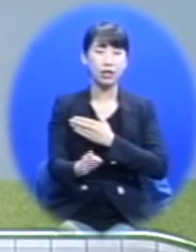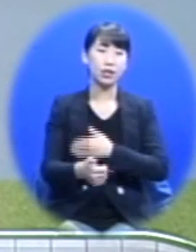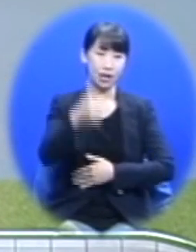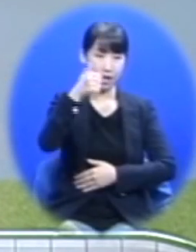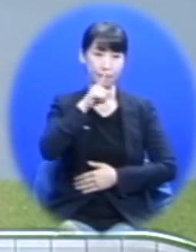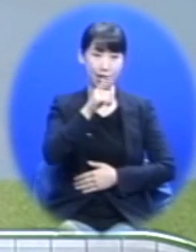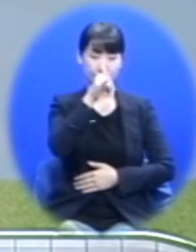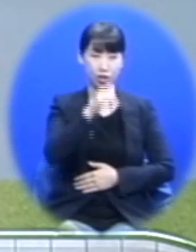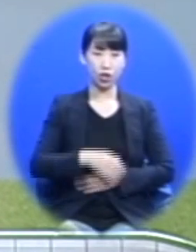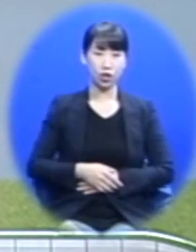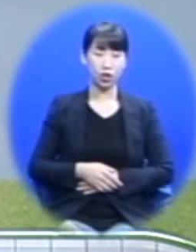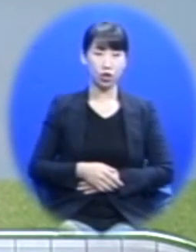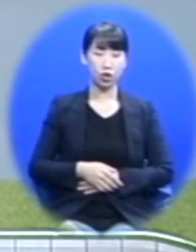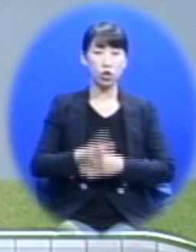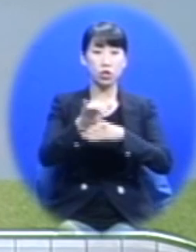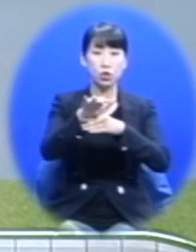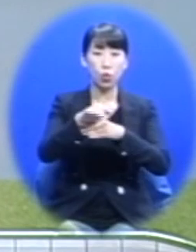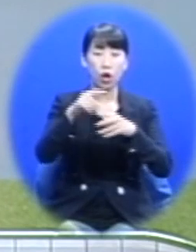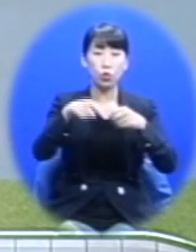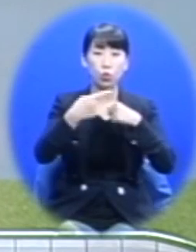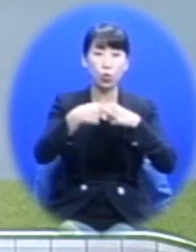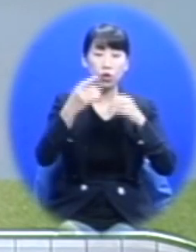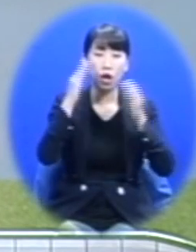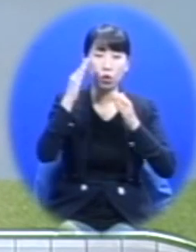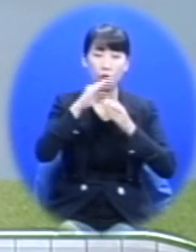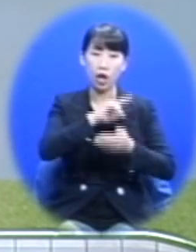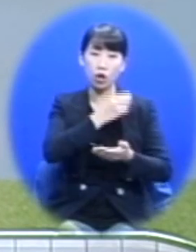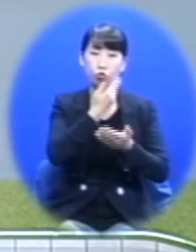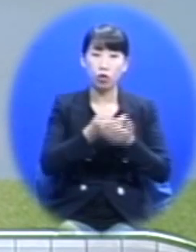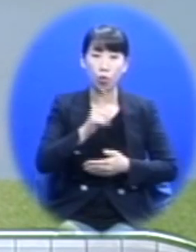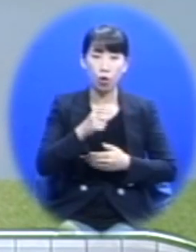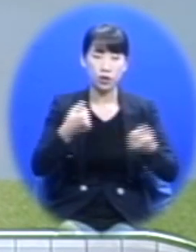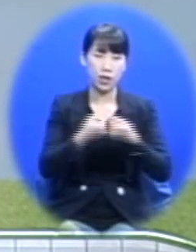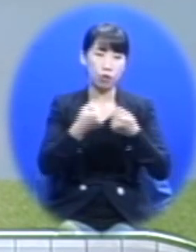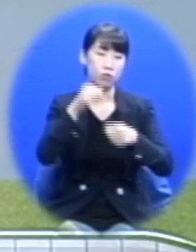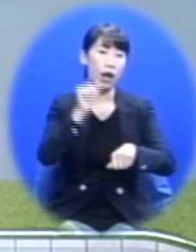초등학교 다니는 아이들에게 있어서 가장 중요한 것은 싸움 잘하는 것.